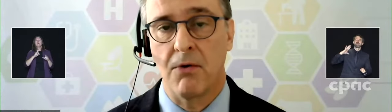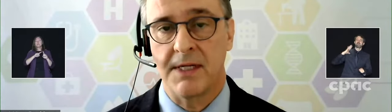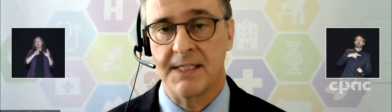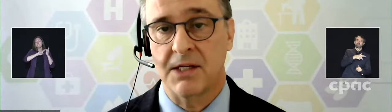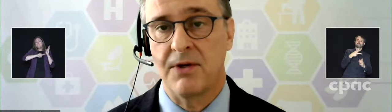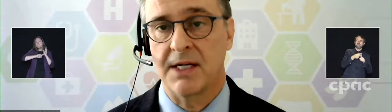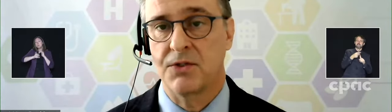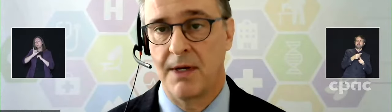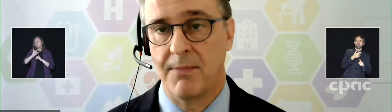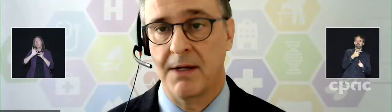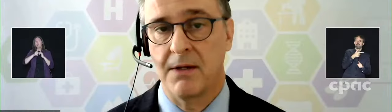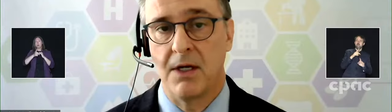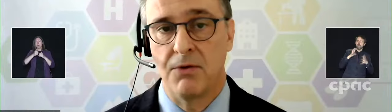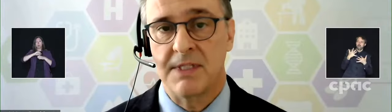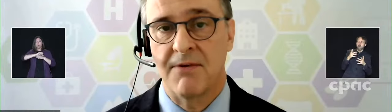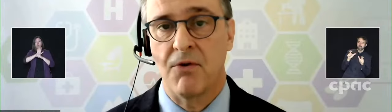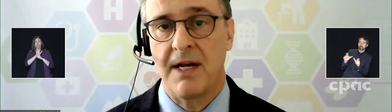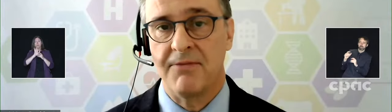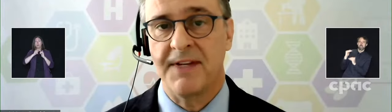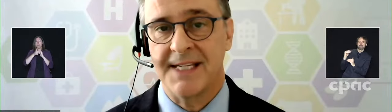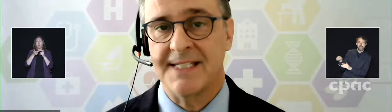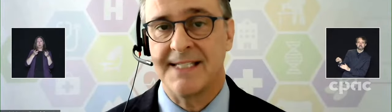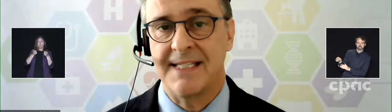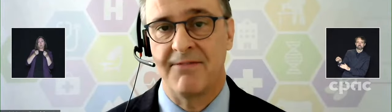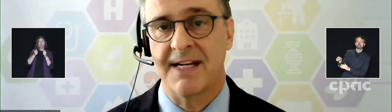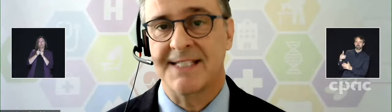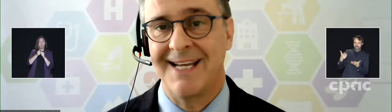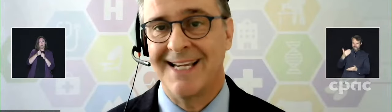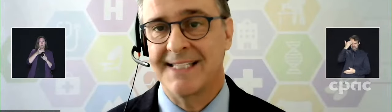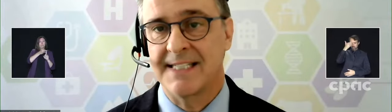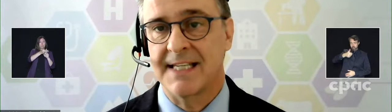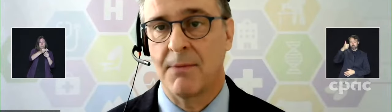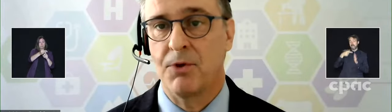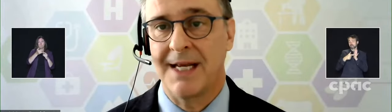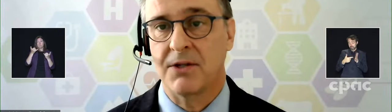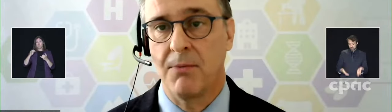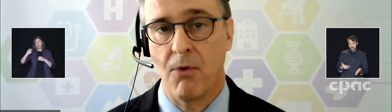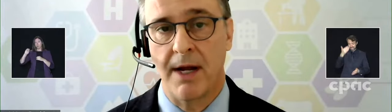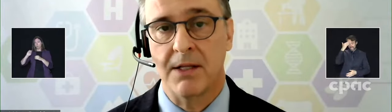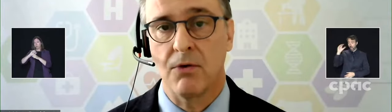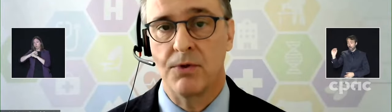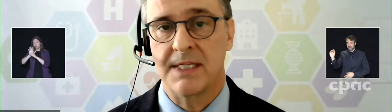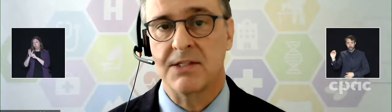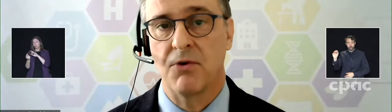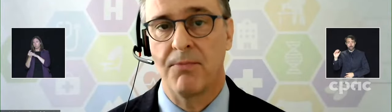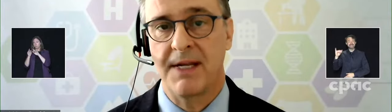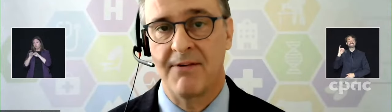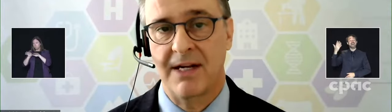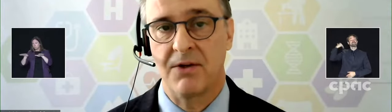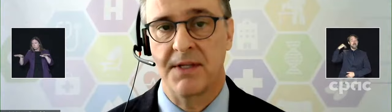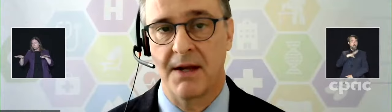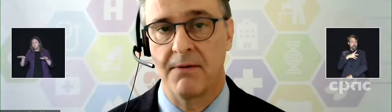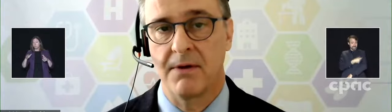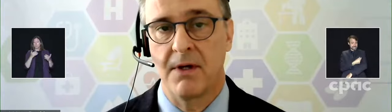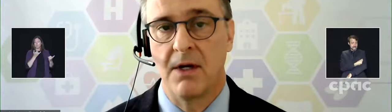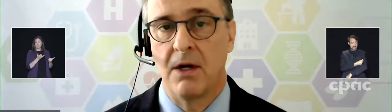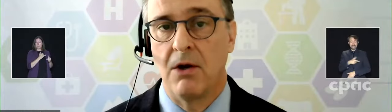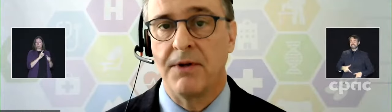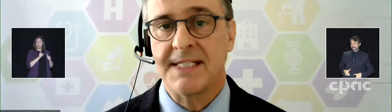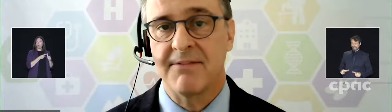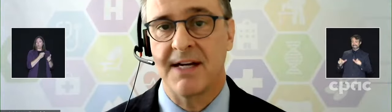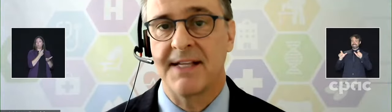Omicron qui circule actuellement, nous savons que l'efficacité des vaccins existants peut être moindre ou cesse de tomber avec le temps.